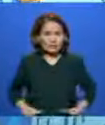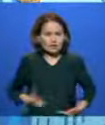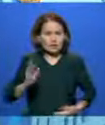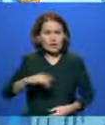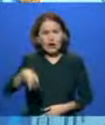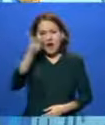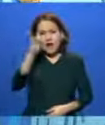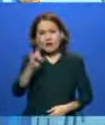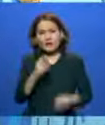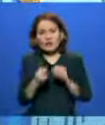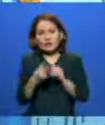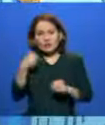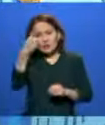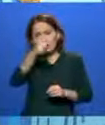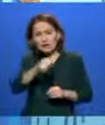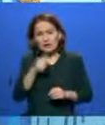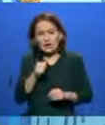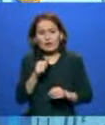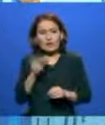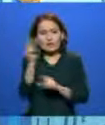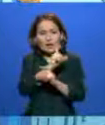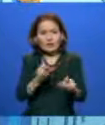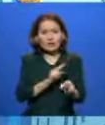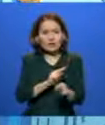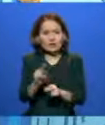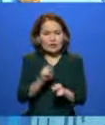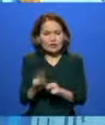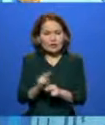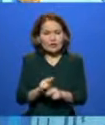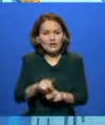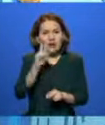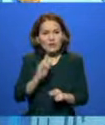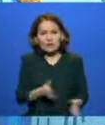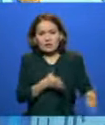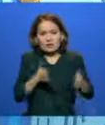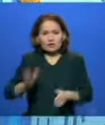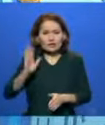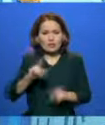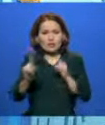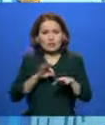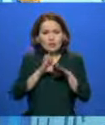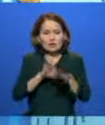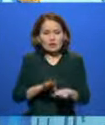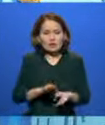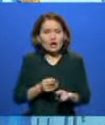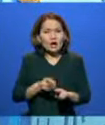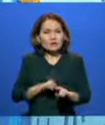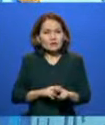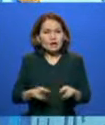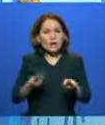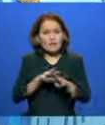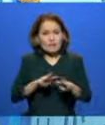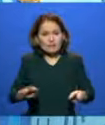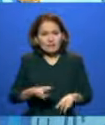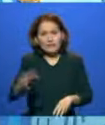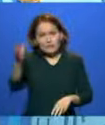Қазақстанда 12 жылдық білім беру бағдарламасын енгізу кейінге шегерілет. Бұл туралы бүгін Сенаттың жалпы отырысынан кейін журналистерге берген сұхбатында білім және